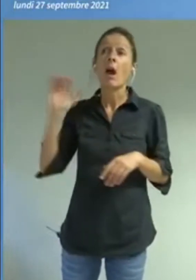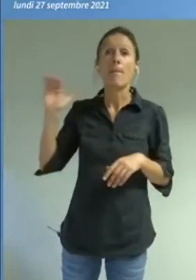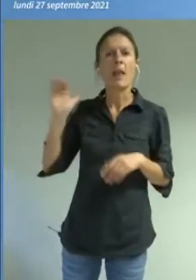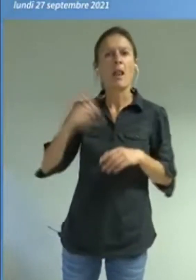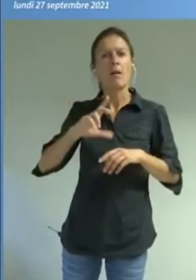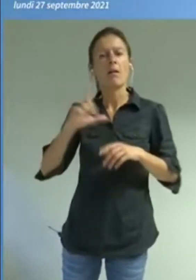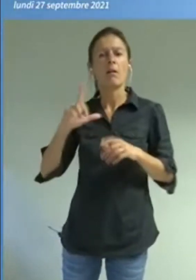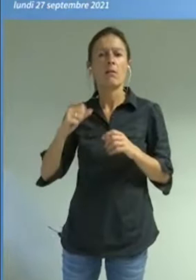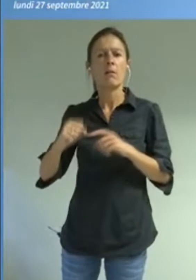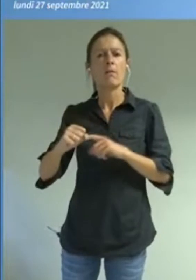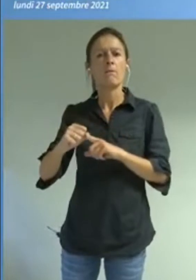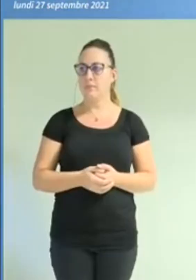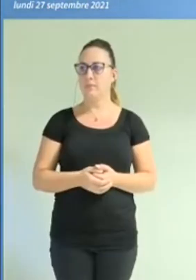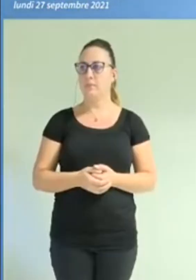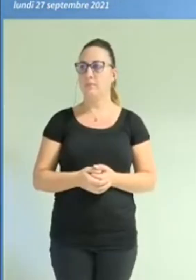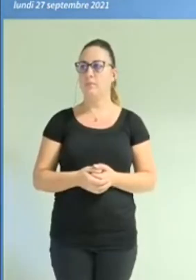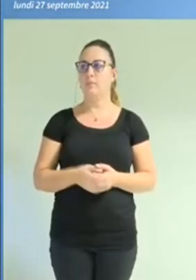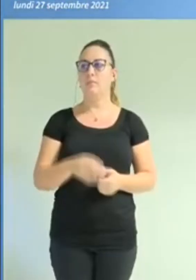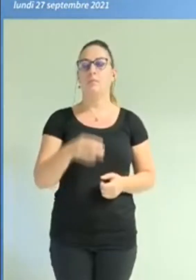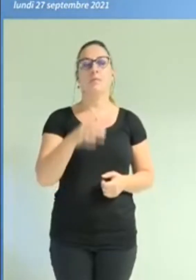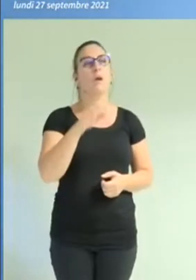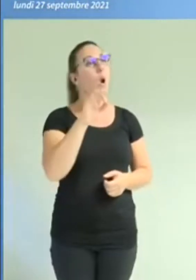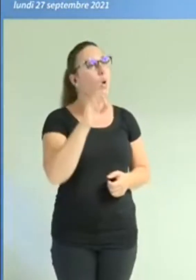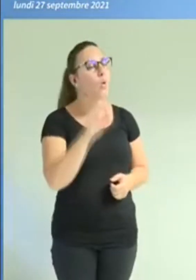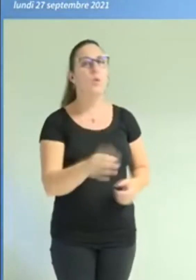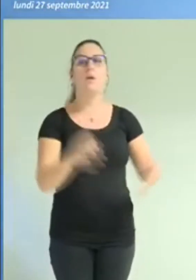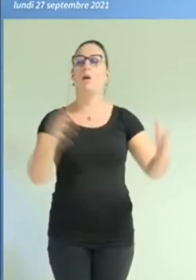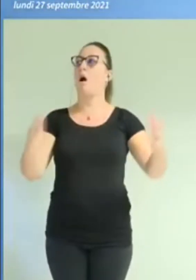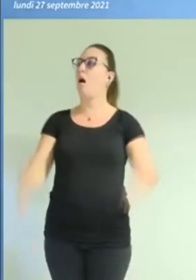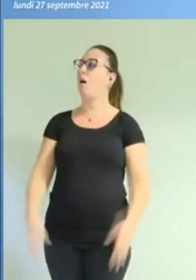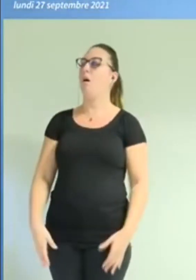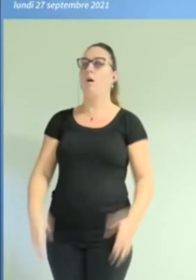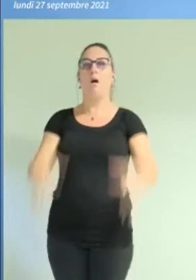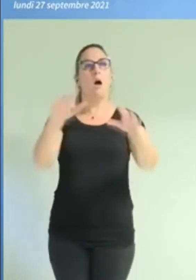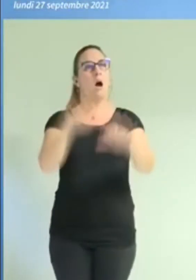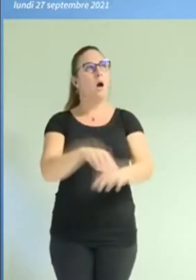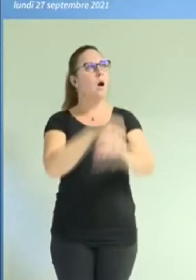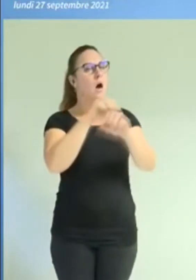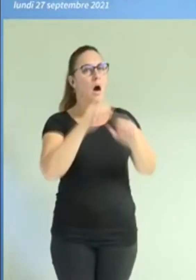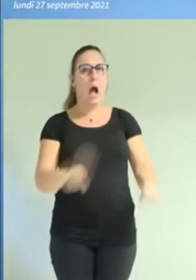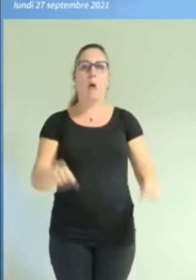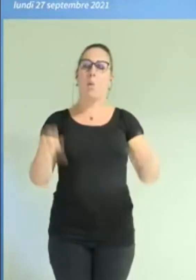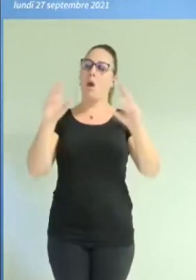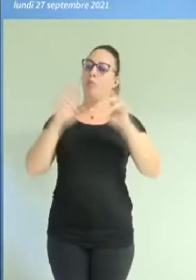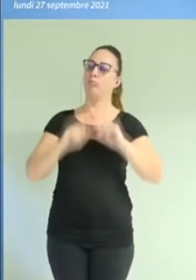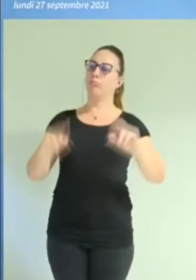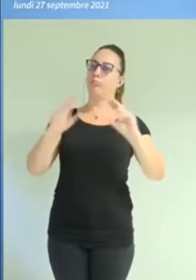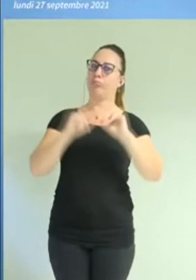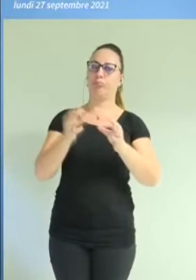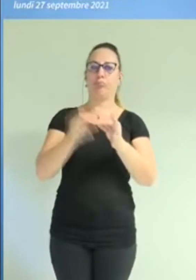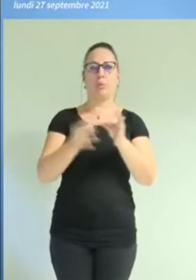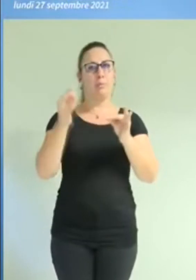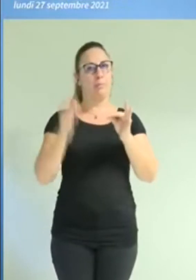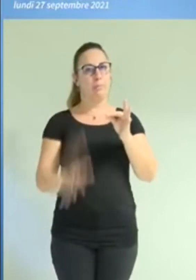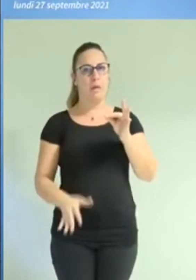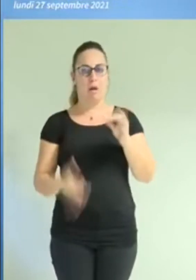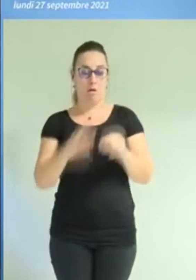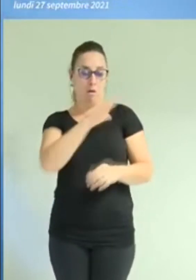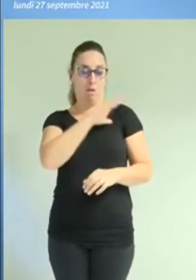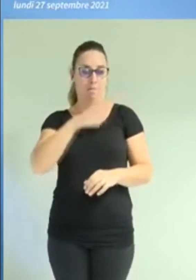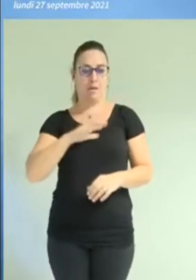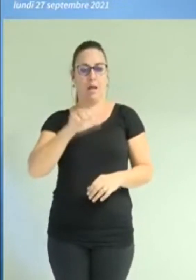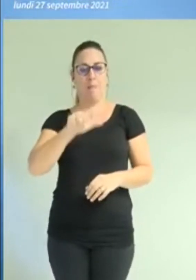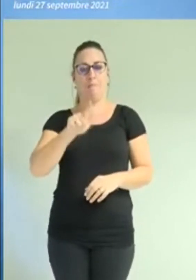pour effectuer son expulsion. C'est quand même incroyable que vous expliquiez que votre bilan dans ce domaine, c'est Mme Agobian qui